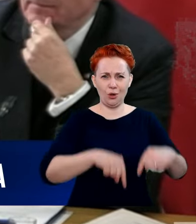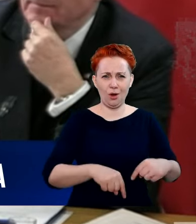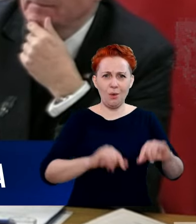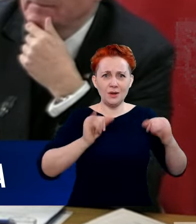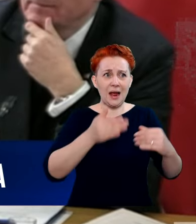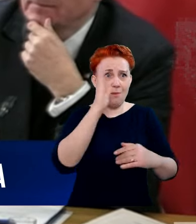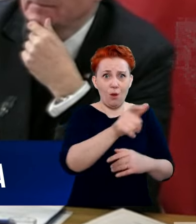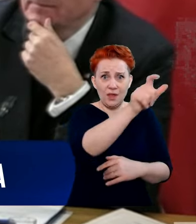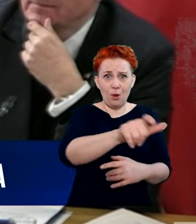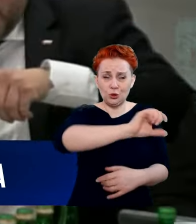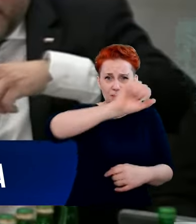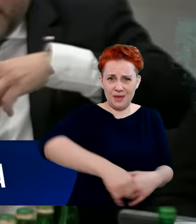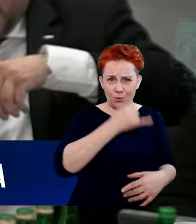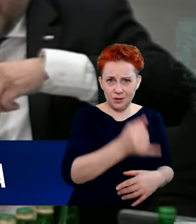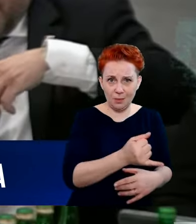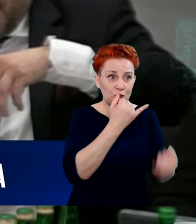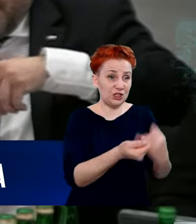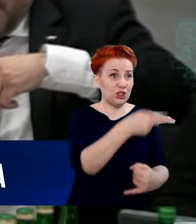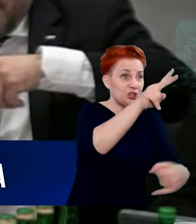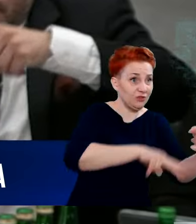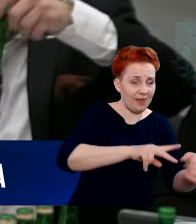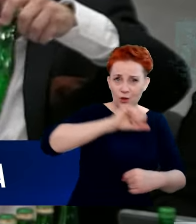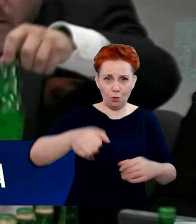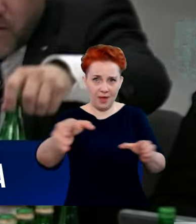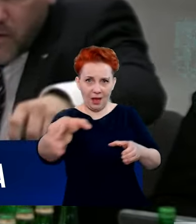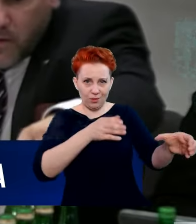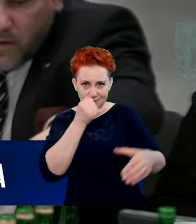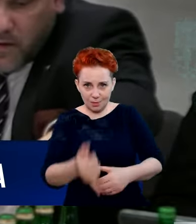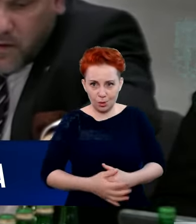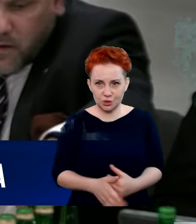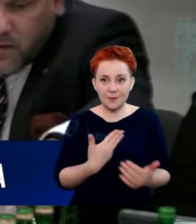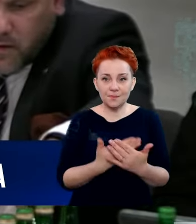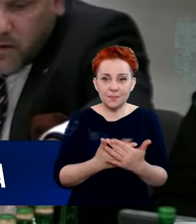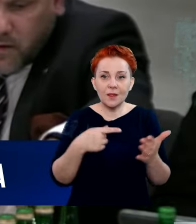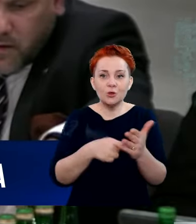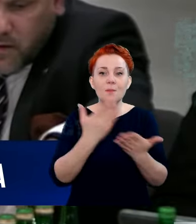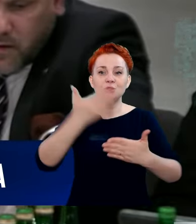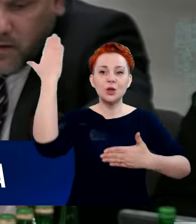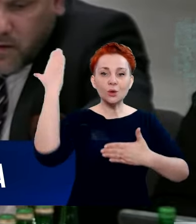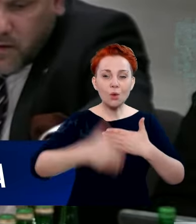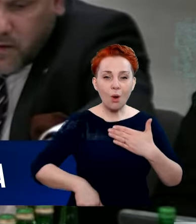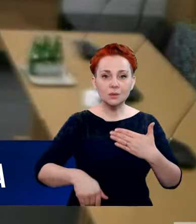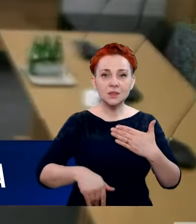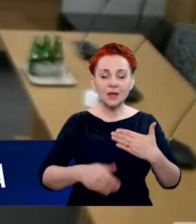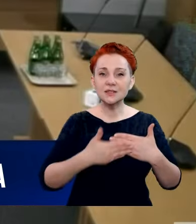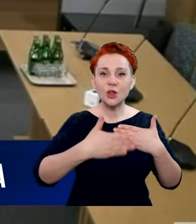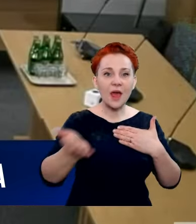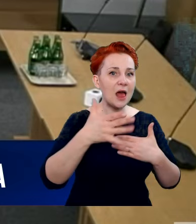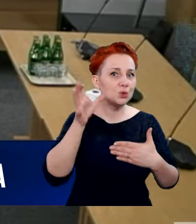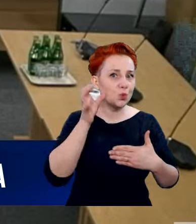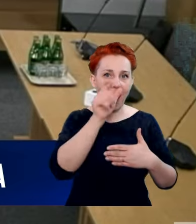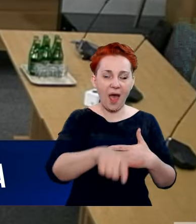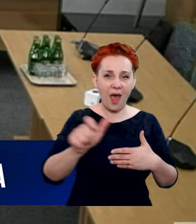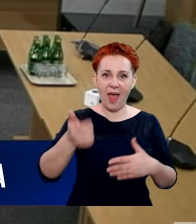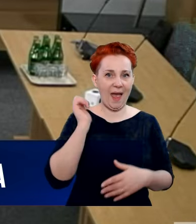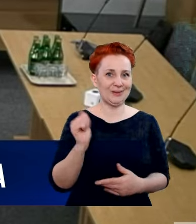później z nich skorzystać jako biegłych. Jeżeli mógłbym wtedy możecie nam zamknąć, panowie, drogę do wybitnych ekspertów słuchania jako